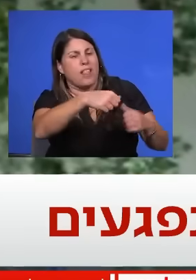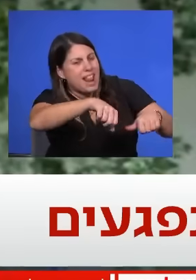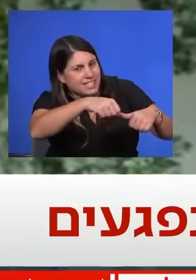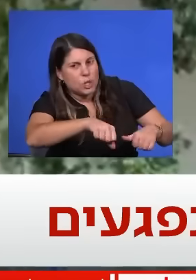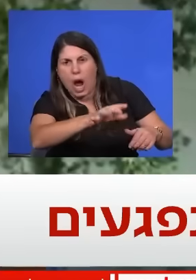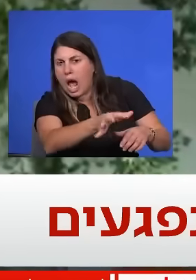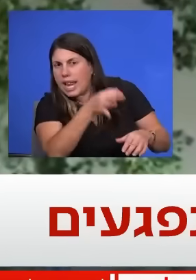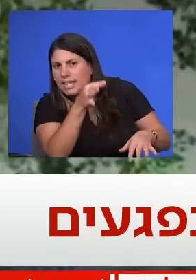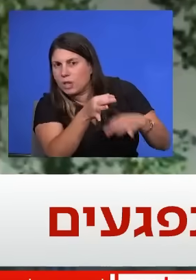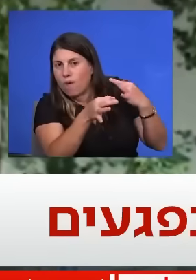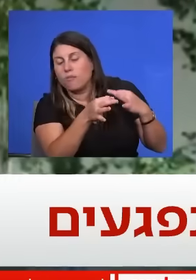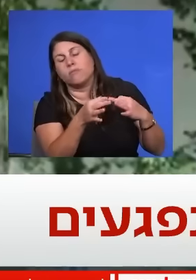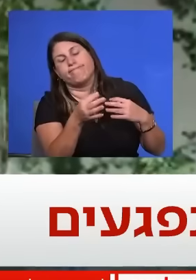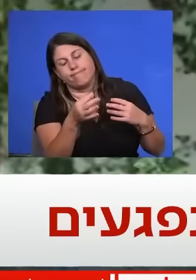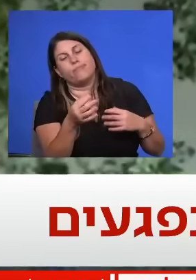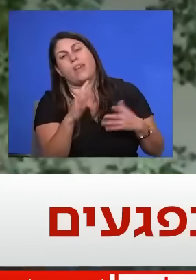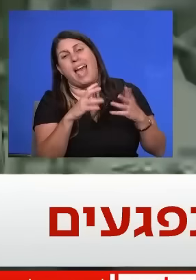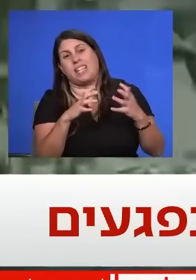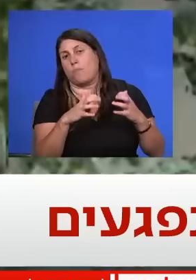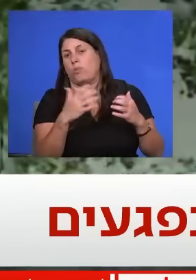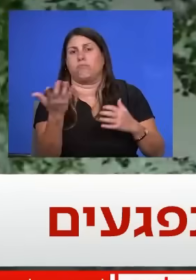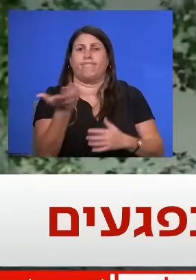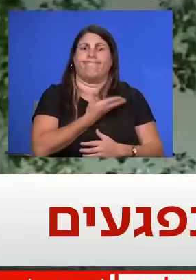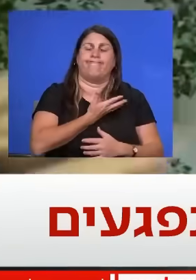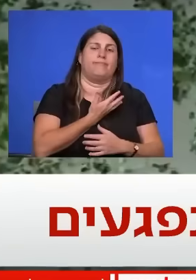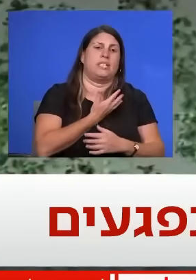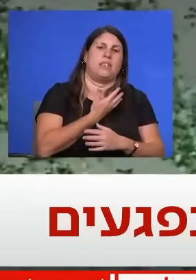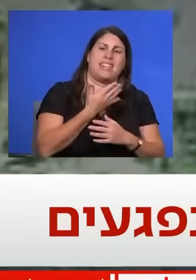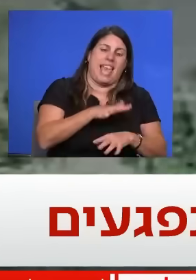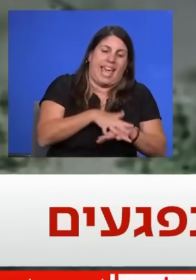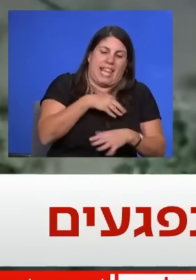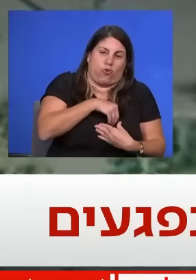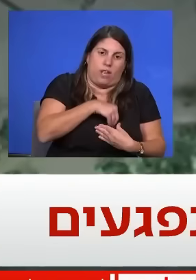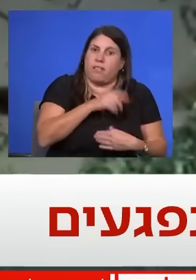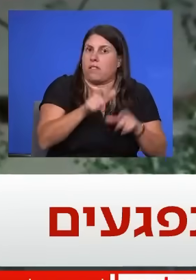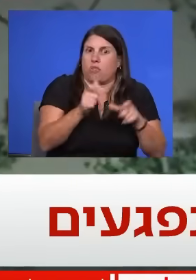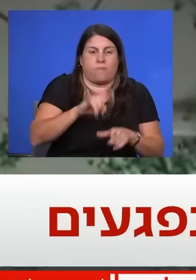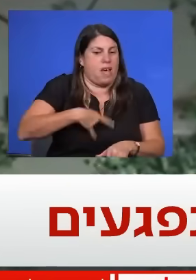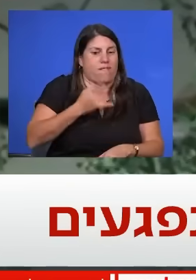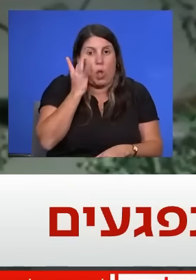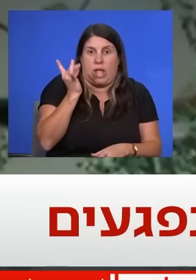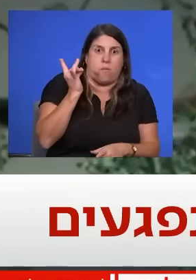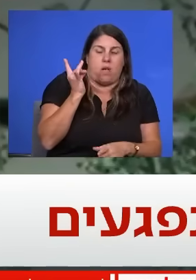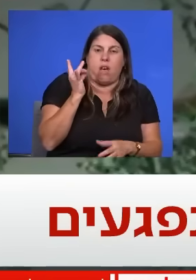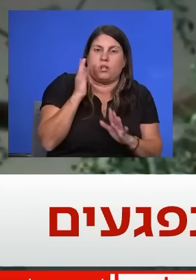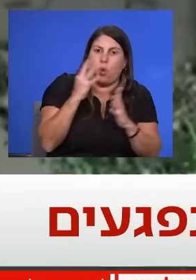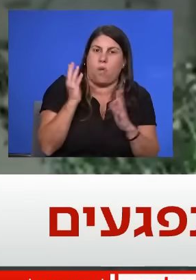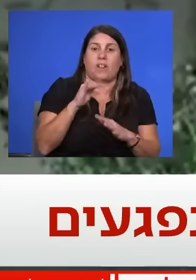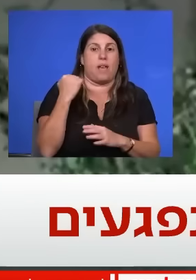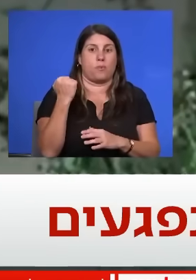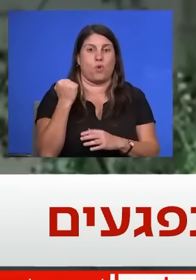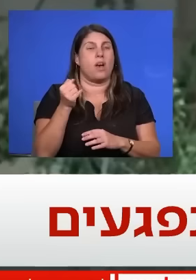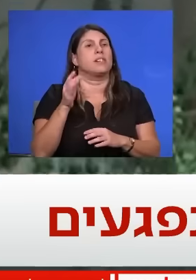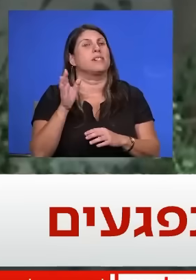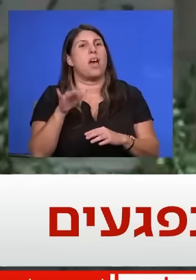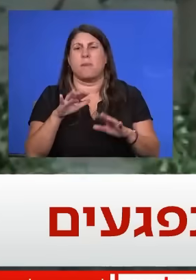הקיבוץ חטף מהלומה יותר רגשית, אנשים שם חוו טראומה מאוד מאוד גדולה, אבל קבורה מאוד מאוד גדולה. גם בקיבוץ סעד, שלפחות 100 מחבלים שם